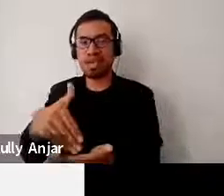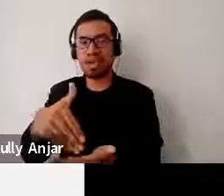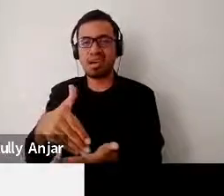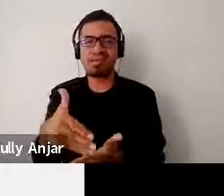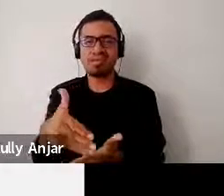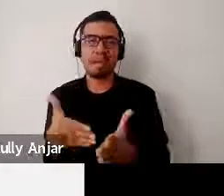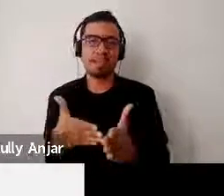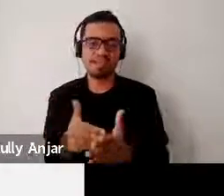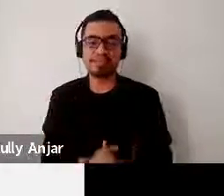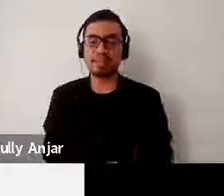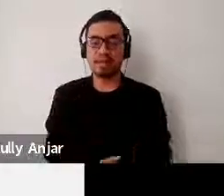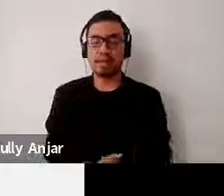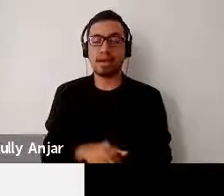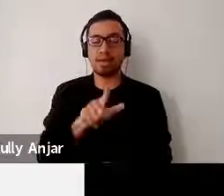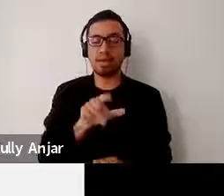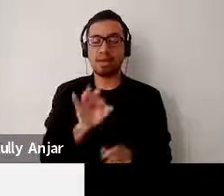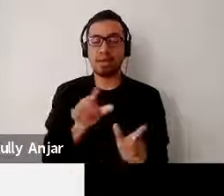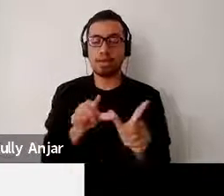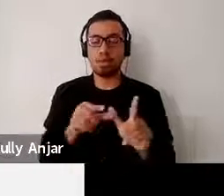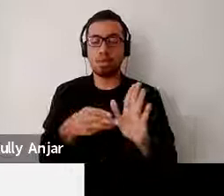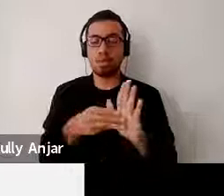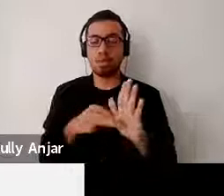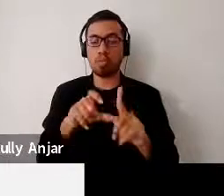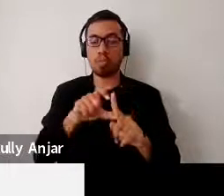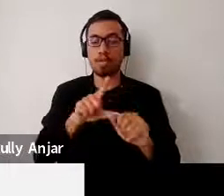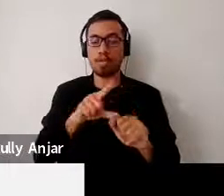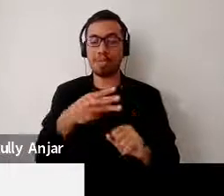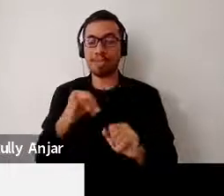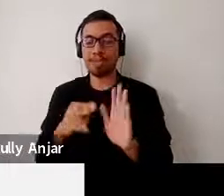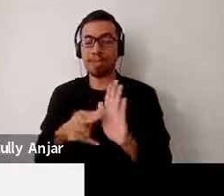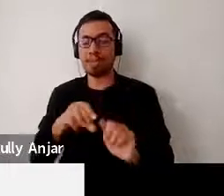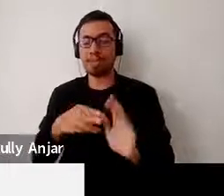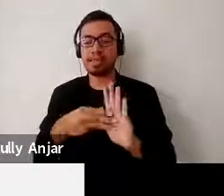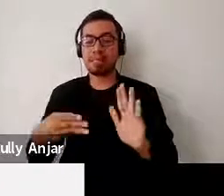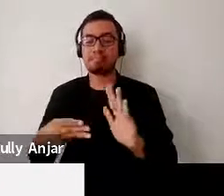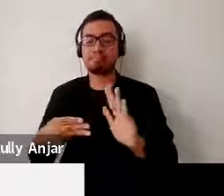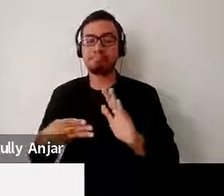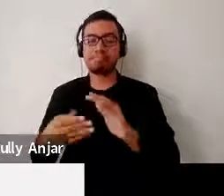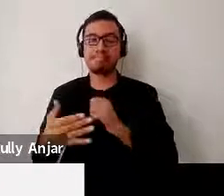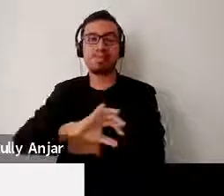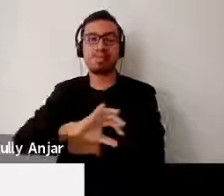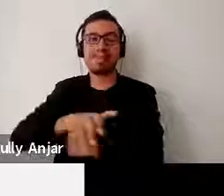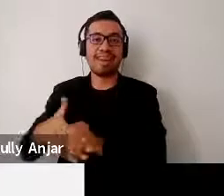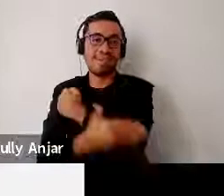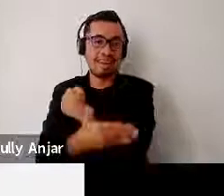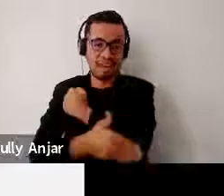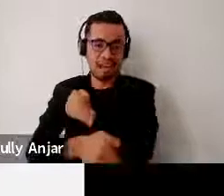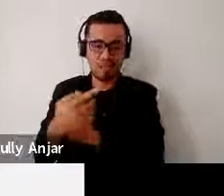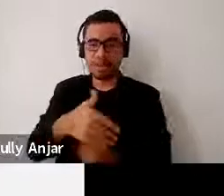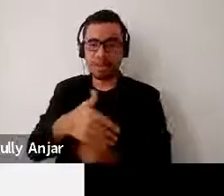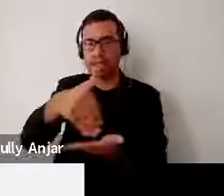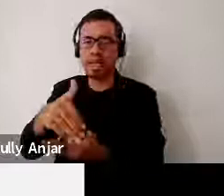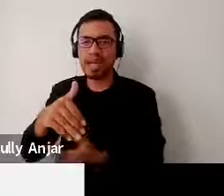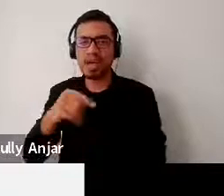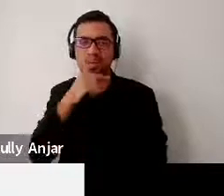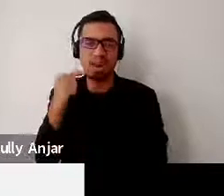middle income countries ini memang agak sulit untuk mendapatkan data atau studi terkait resiko penyandang disabilitas.